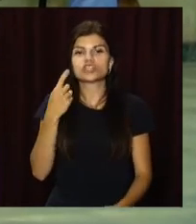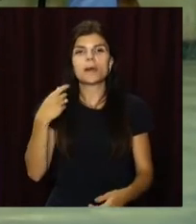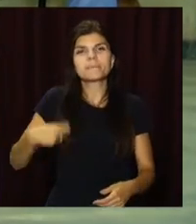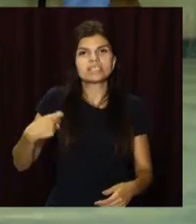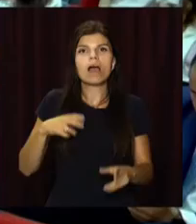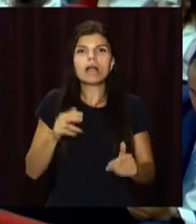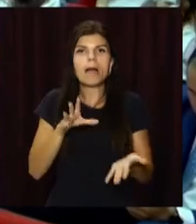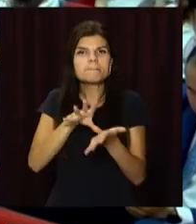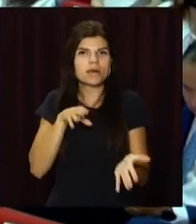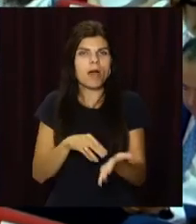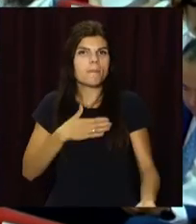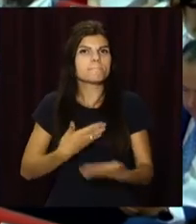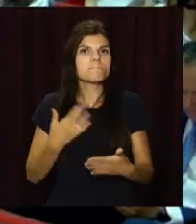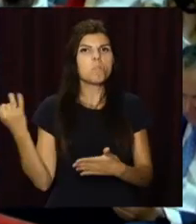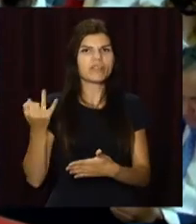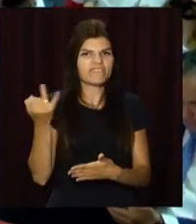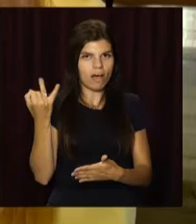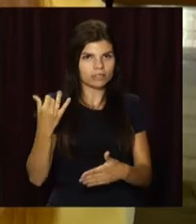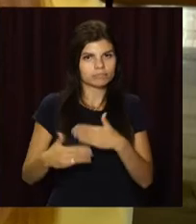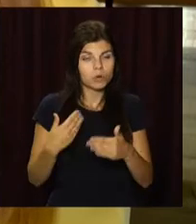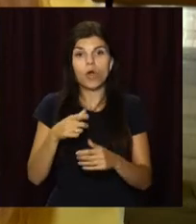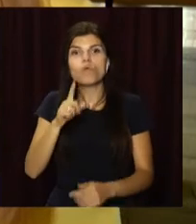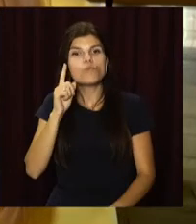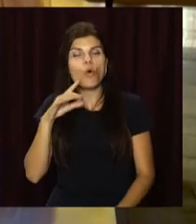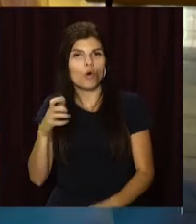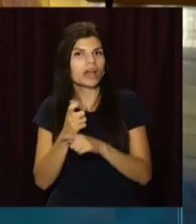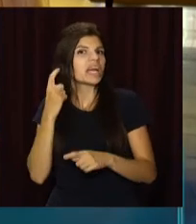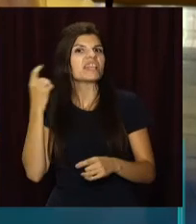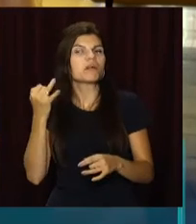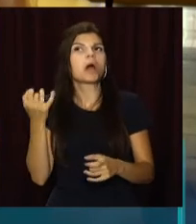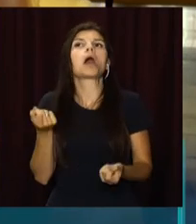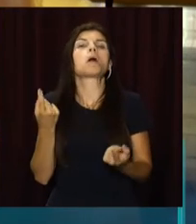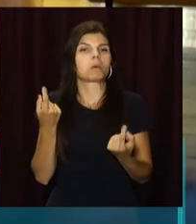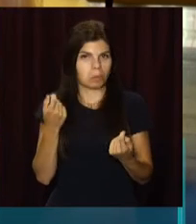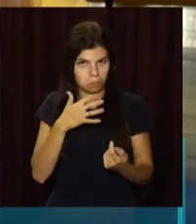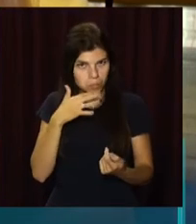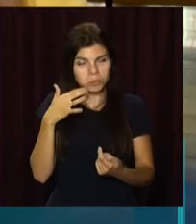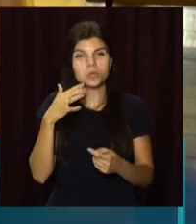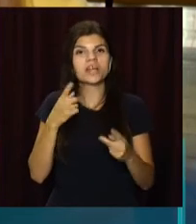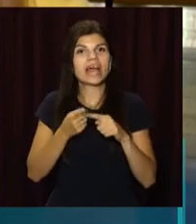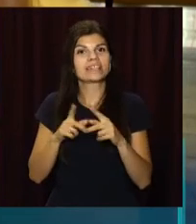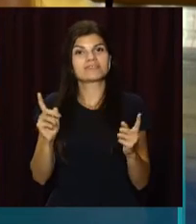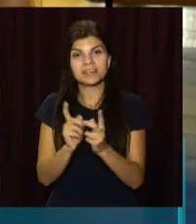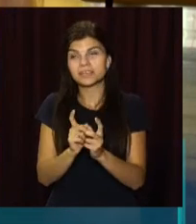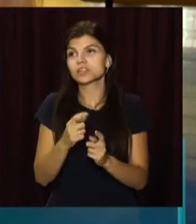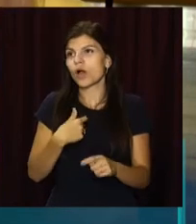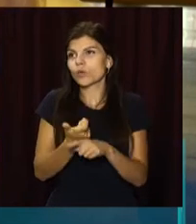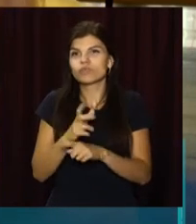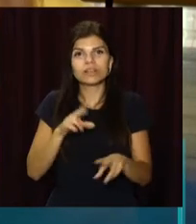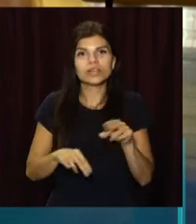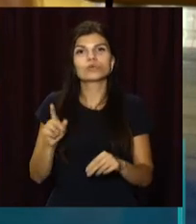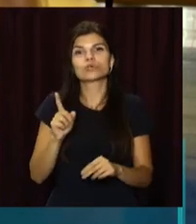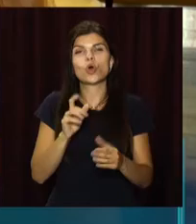приклад мотивації. Молоді люди почерпнули для себе дуже багато полезної інформації з цієї зустрічі. І я дуже сильно сподіваюся,